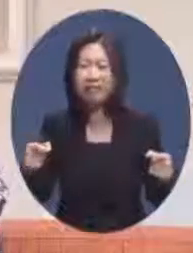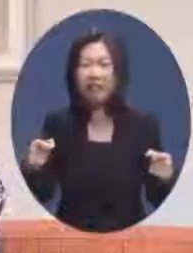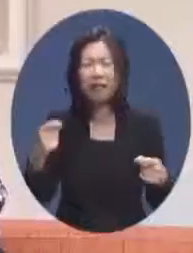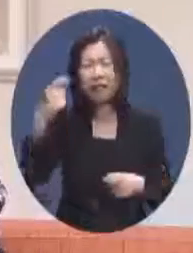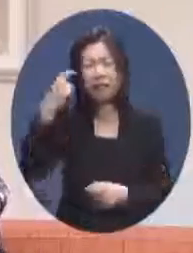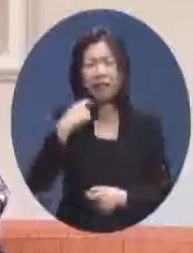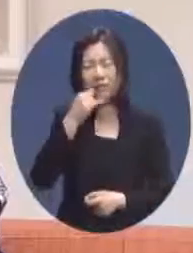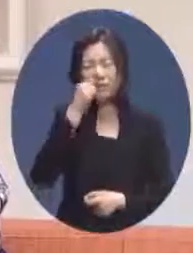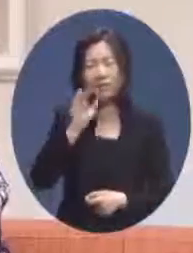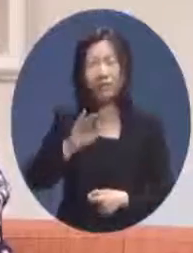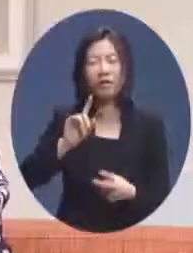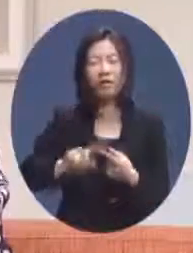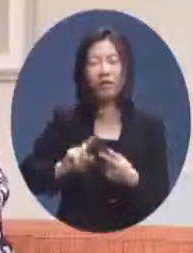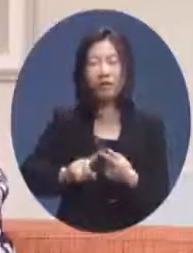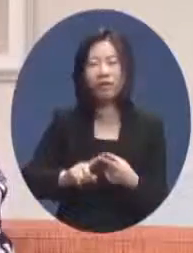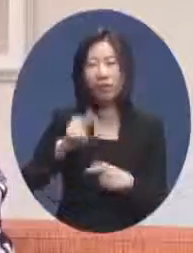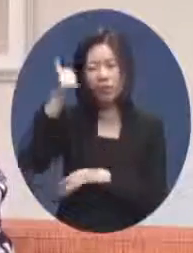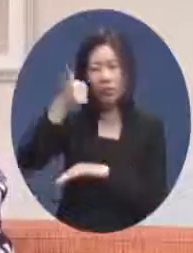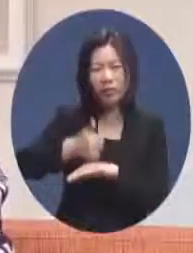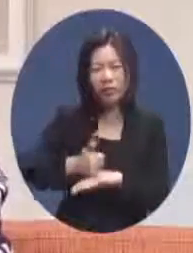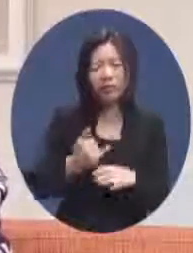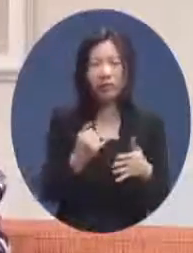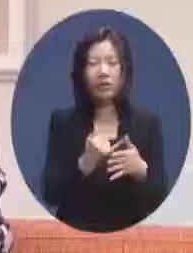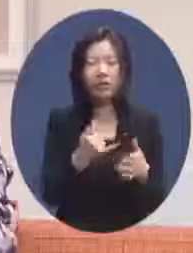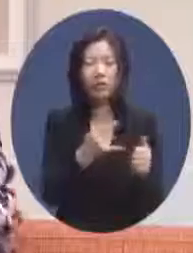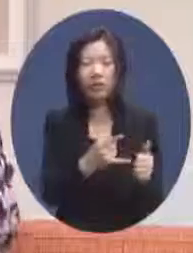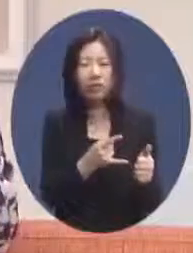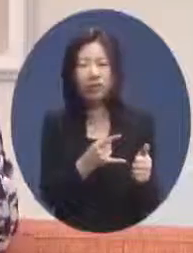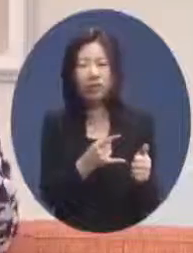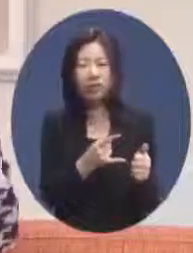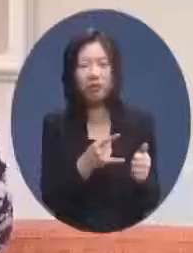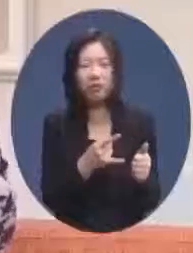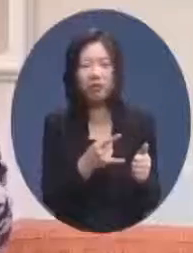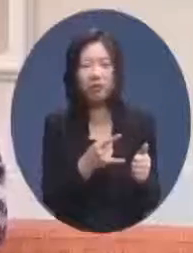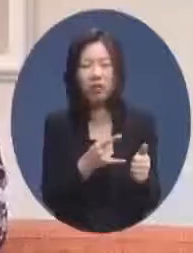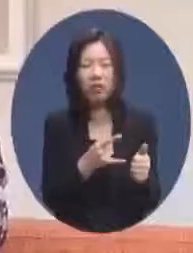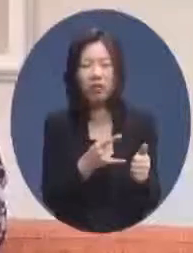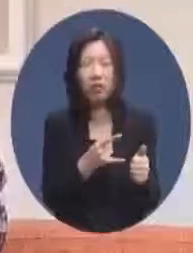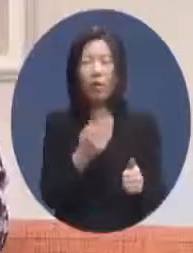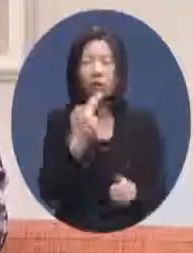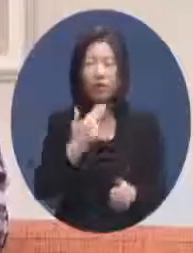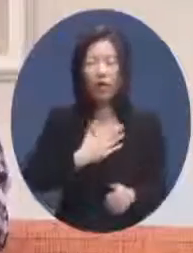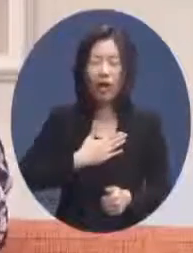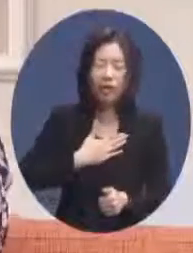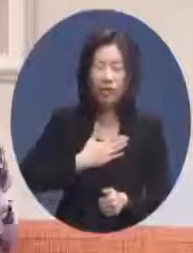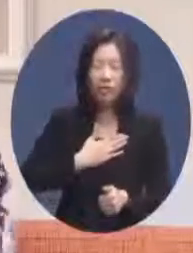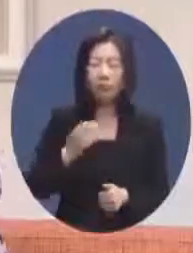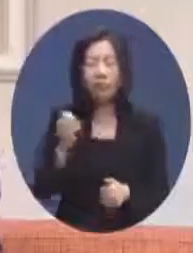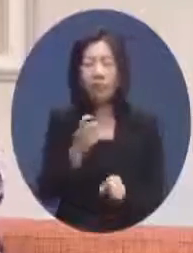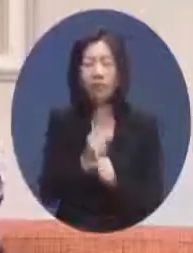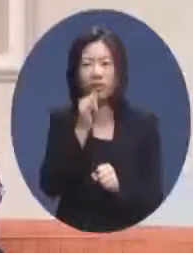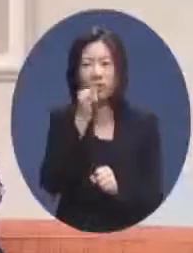같은 이제 그런 상황들이 결국은 이제 소정이한테 없던 감정을 만들게 하거나